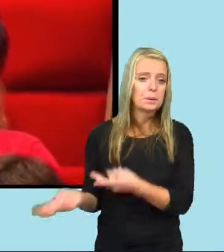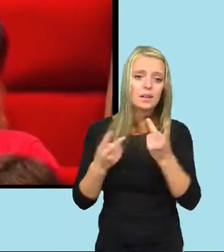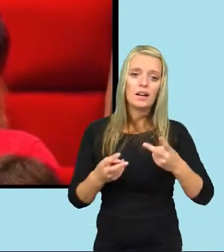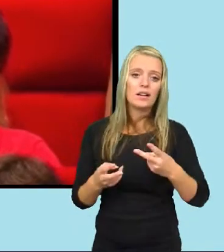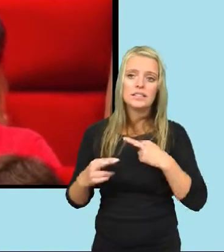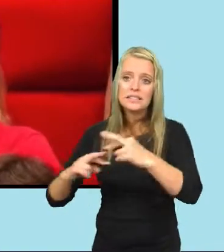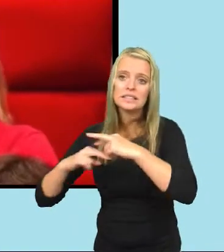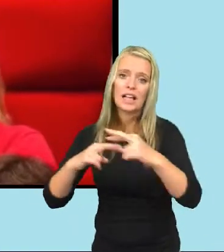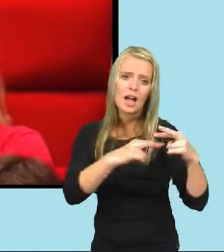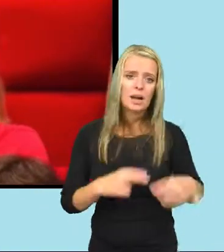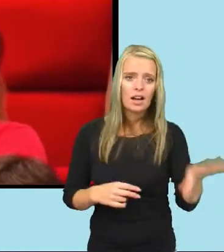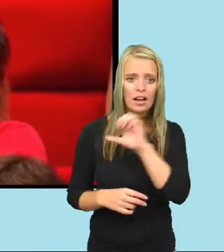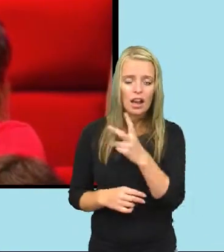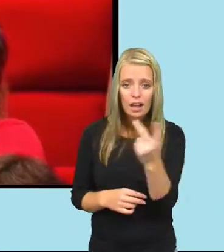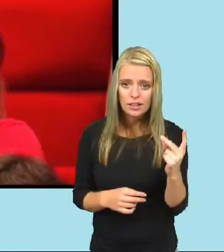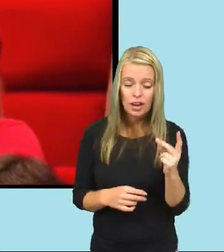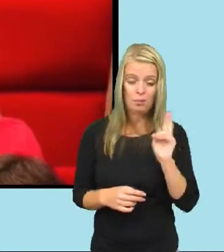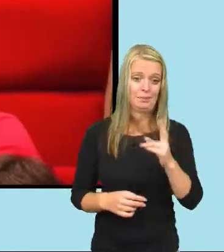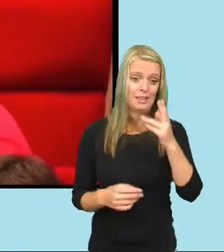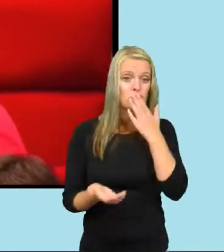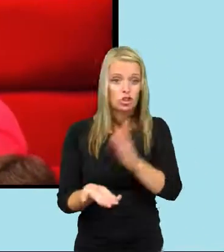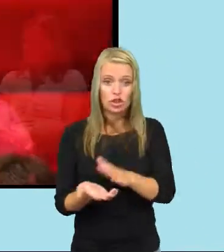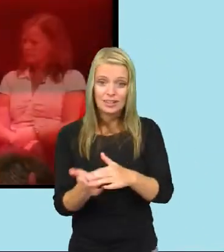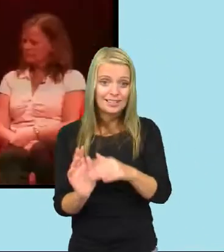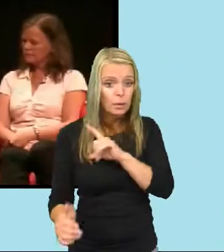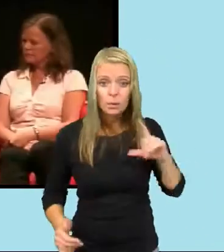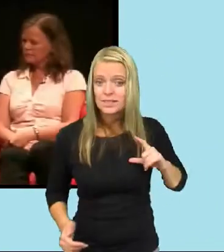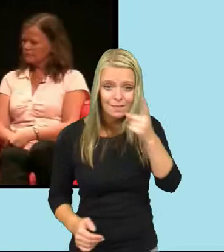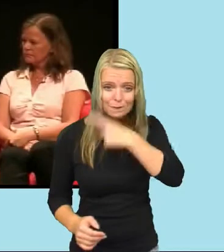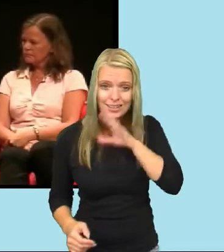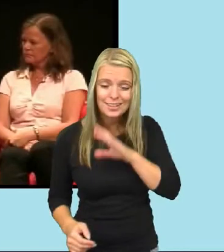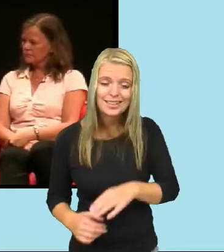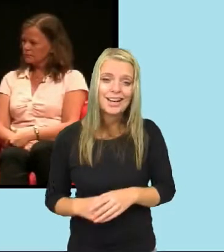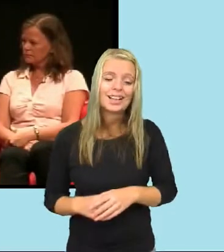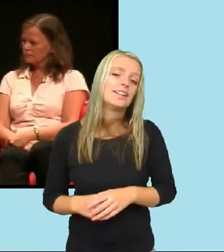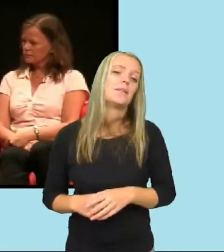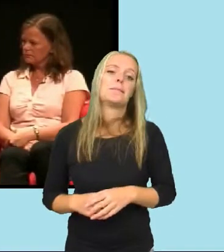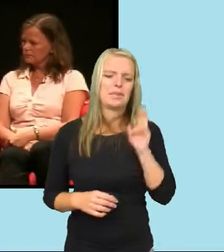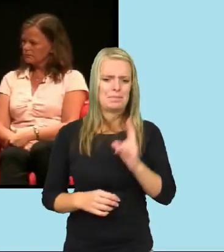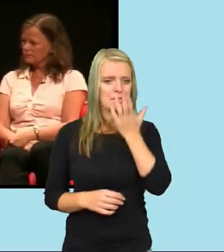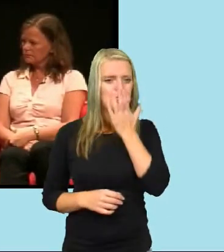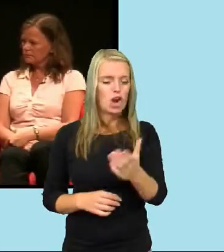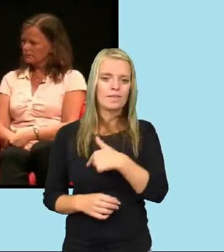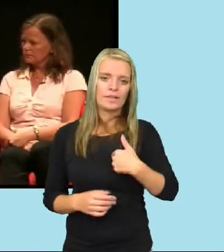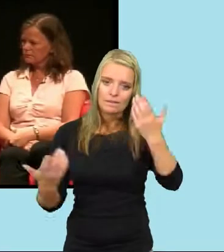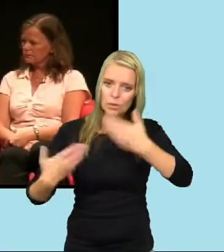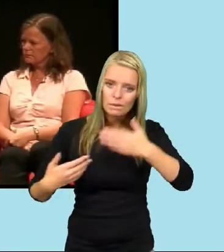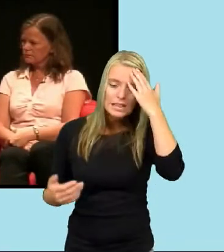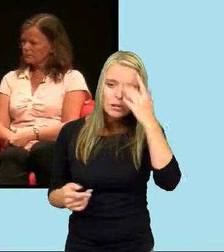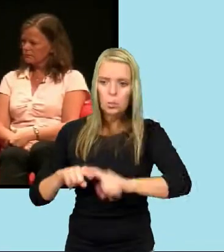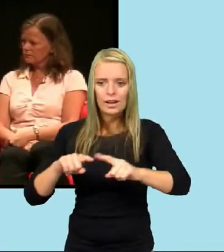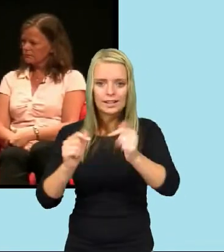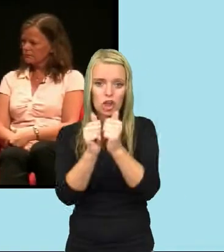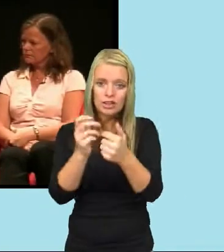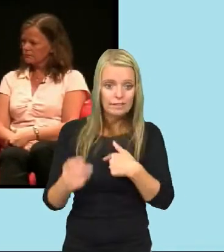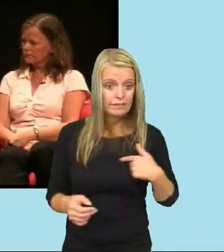oss en oerhört nyttig erfarenhet. Och det var jättebra att få reda på saker som fanns som vi inte visste att det fanns.